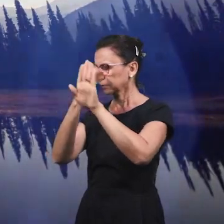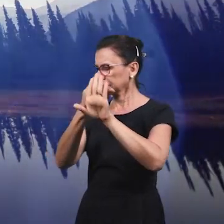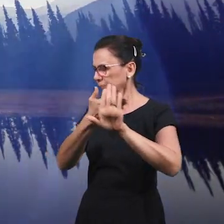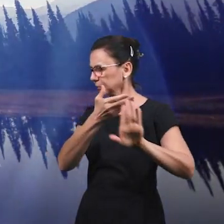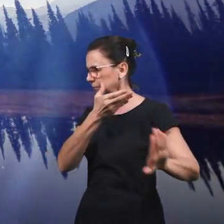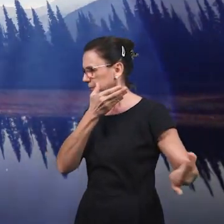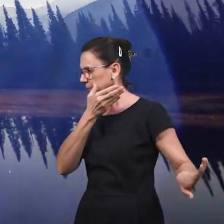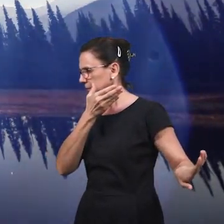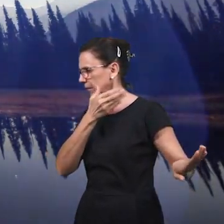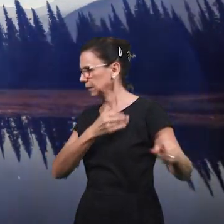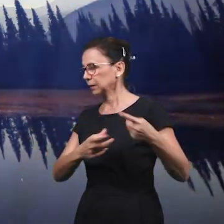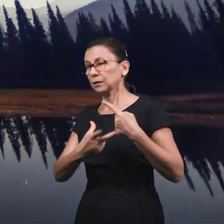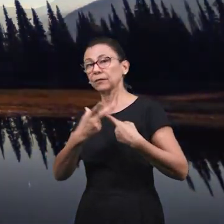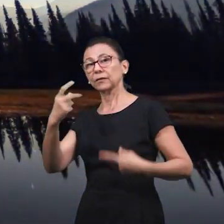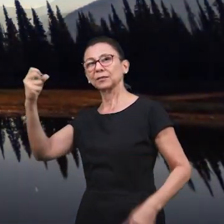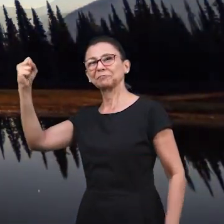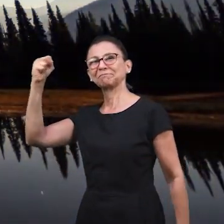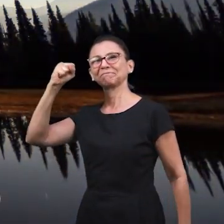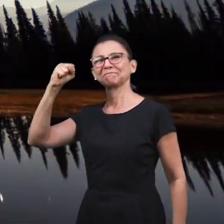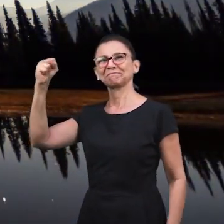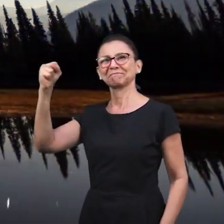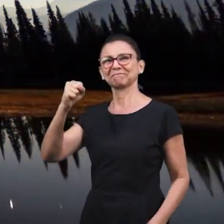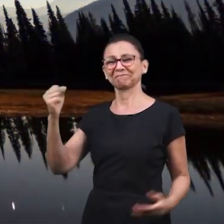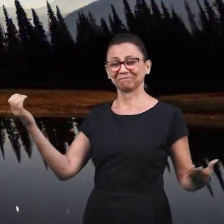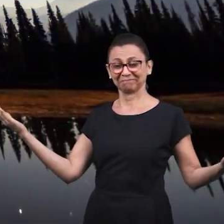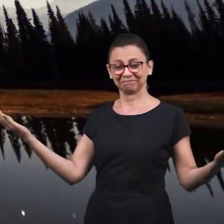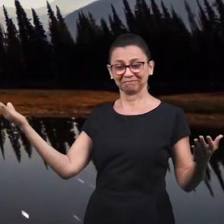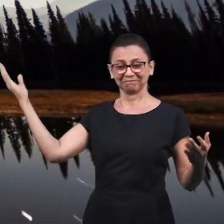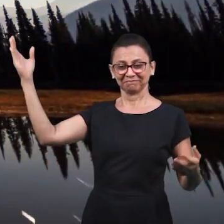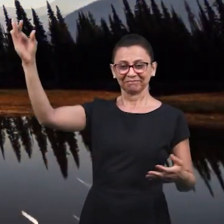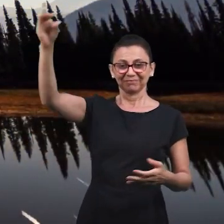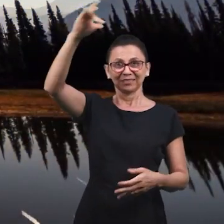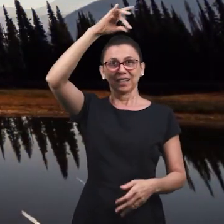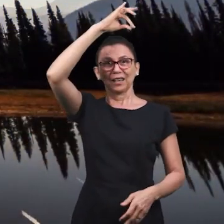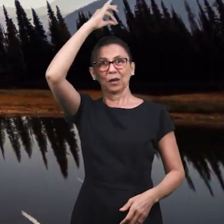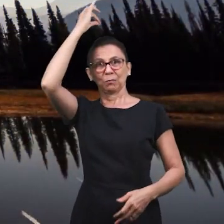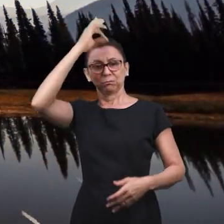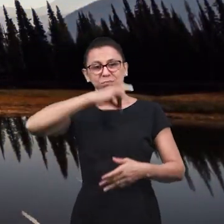vigiarão e orarão e